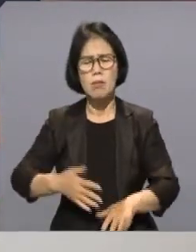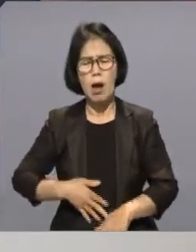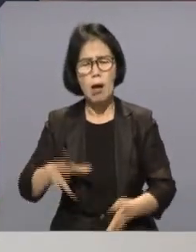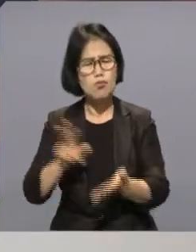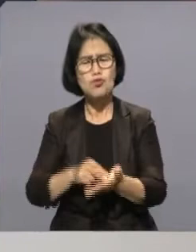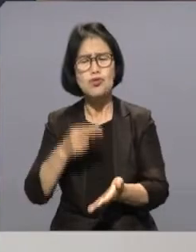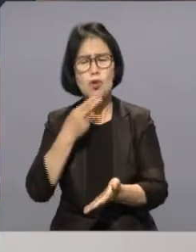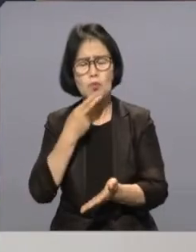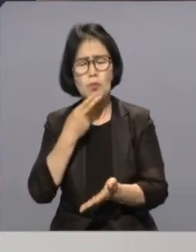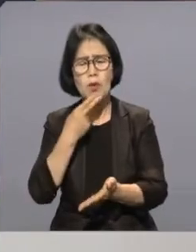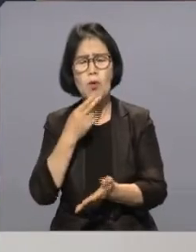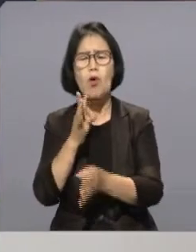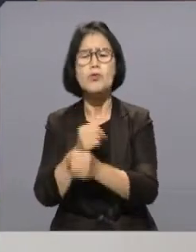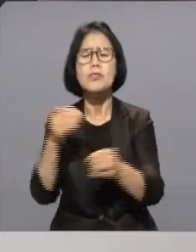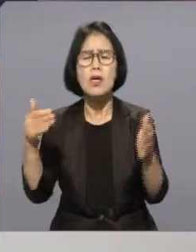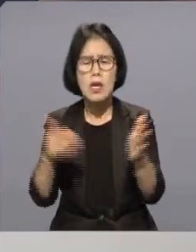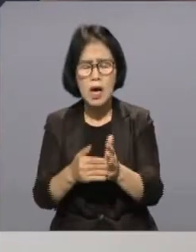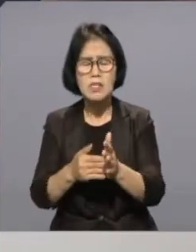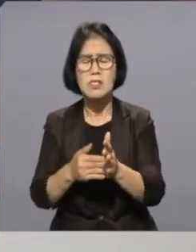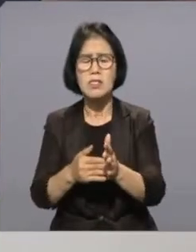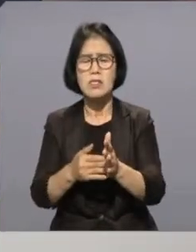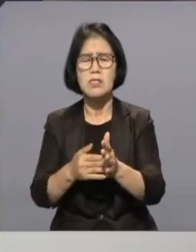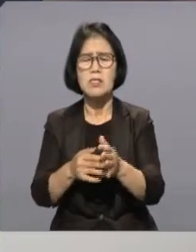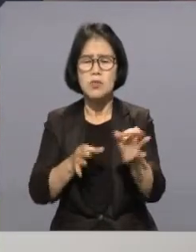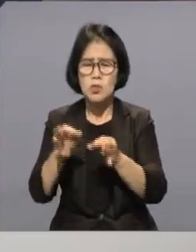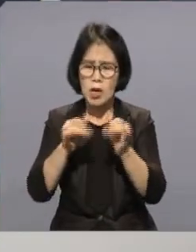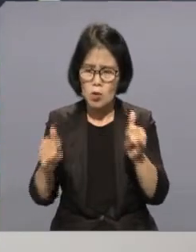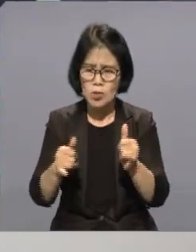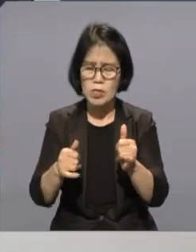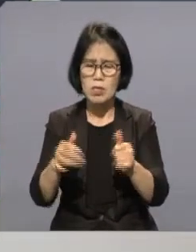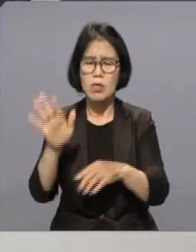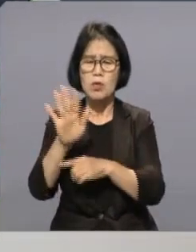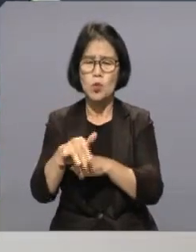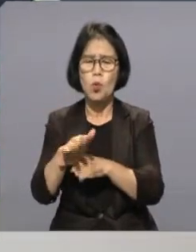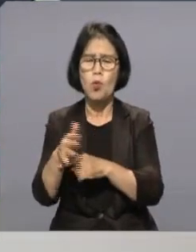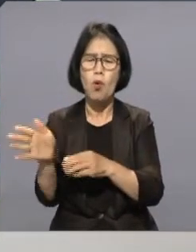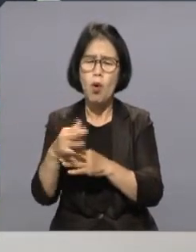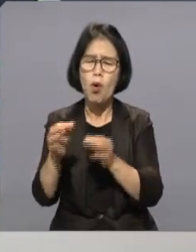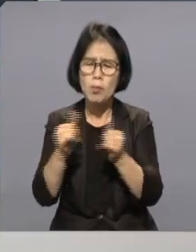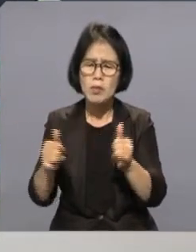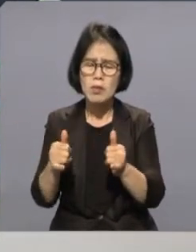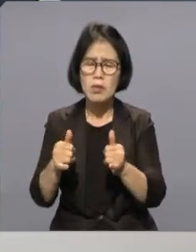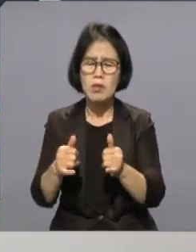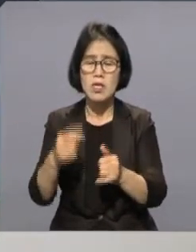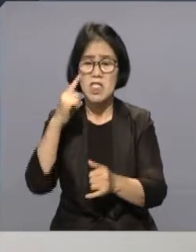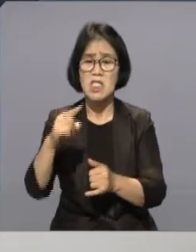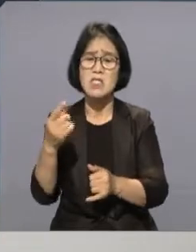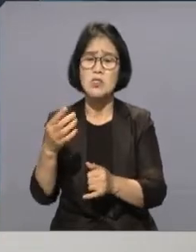고프다고 언제까지 소상공인과 농어업인 등의 민생 안정을 위해 편성한 1조